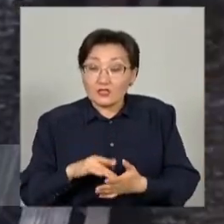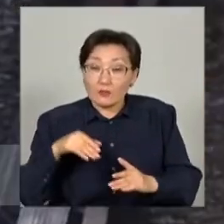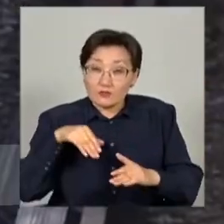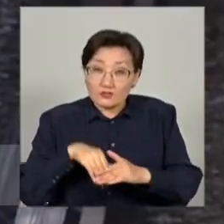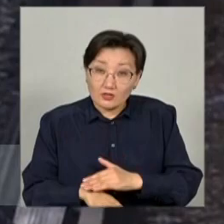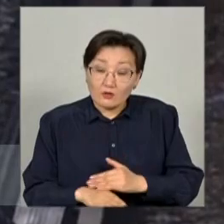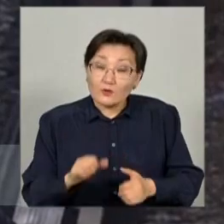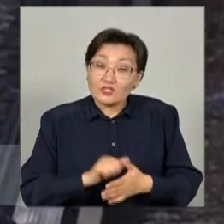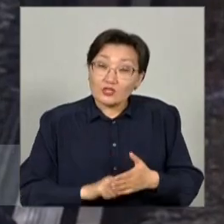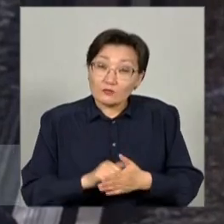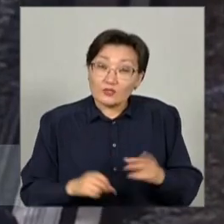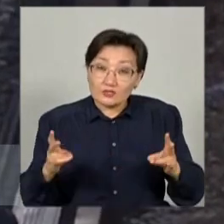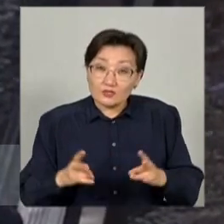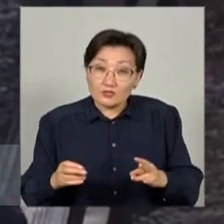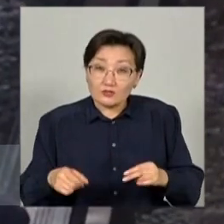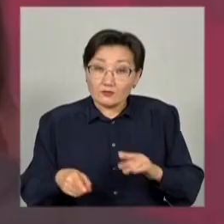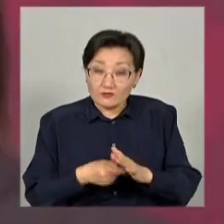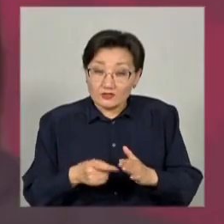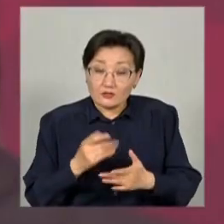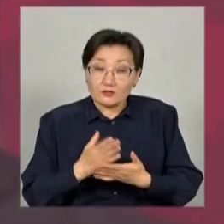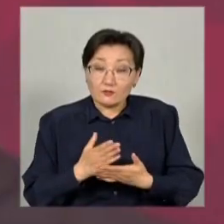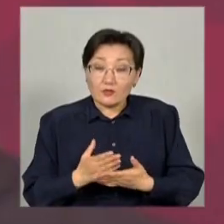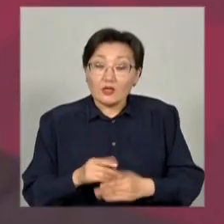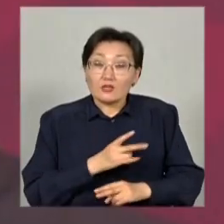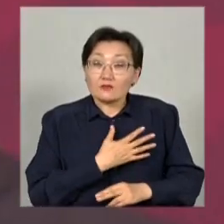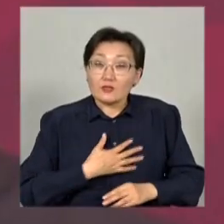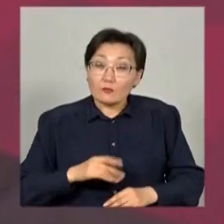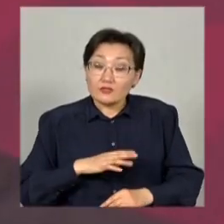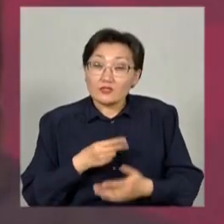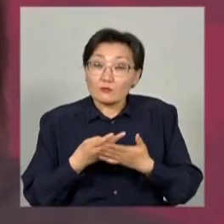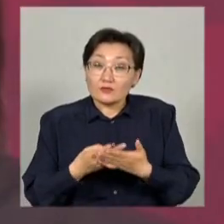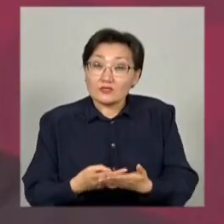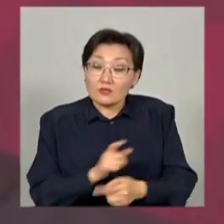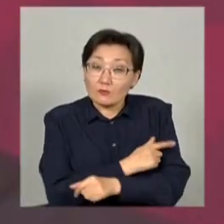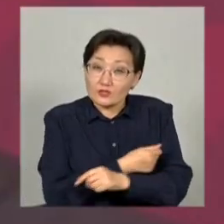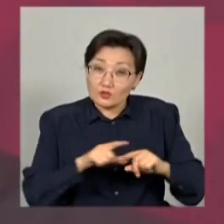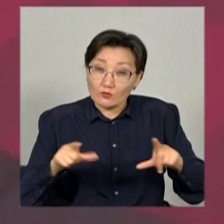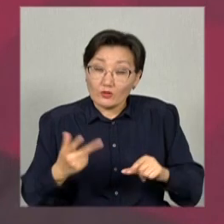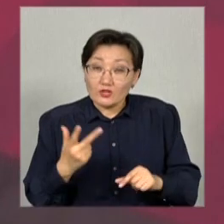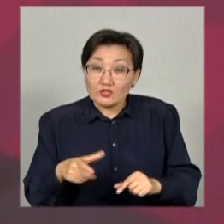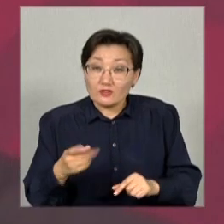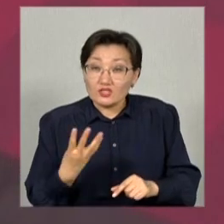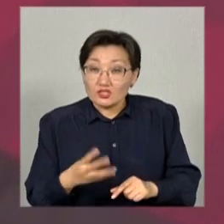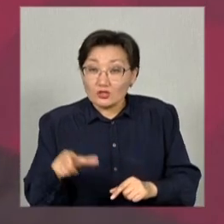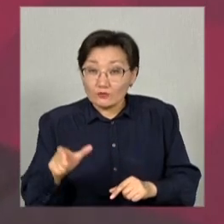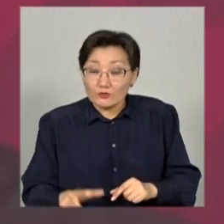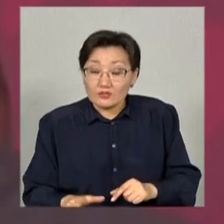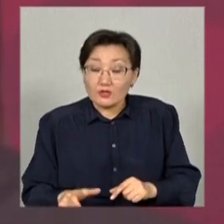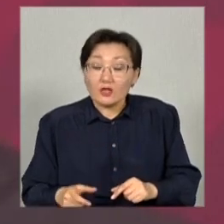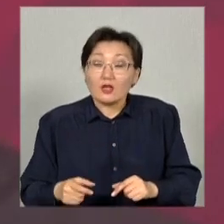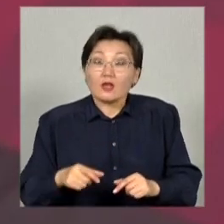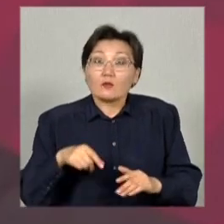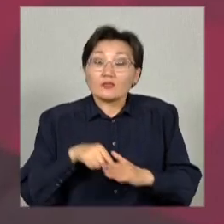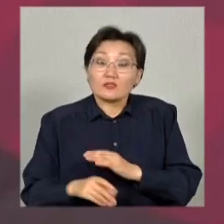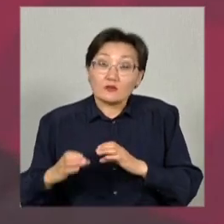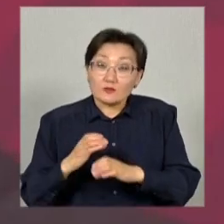метрополитена. Причины произошедшего выясняются. Раненые были доставлены в местные больницы. Трое из четырех человек, застрявших в вагонах